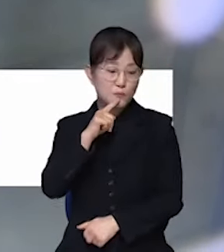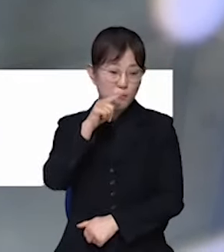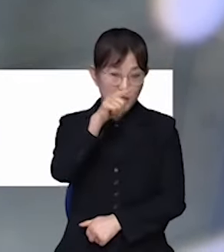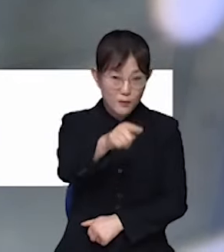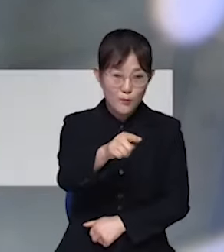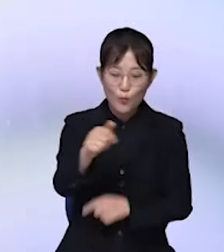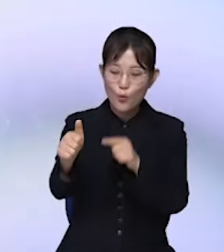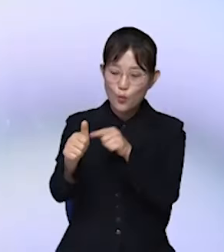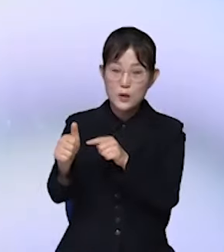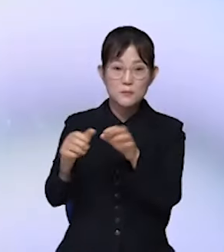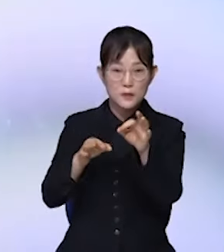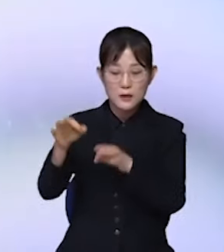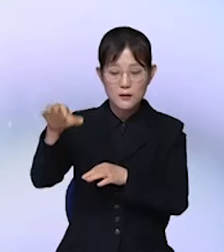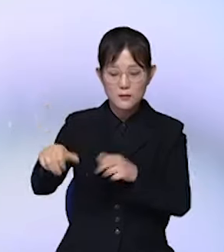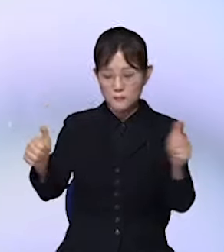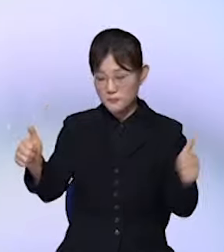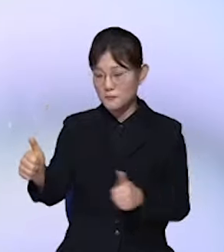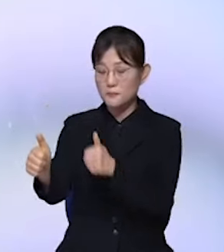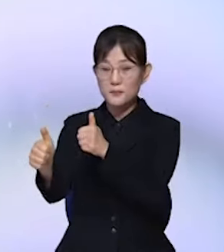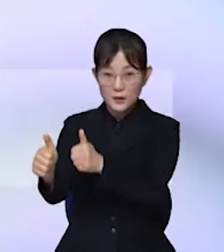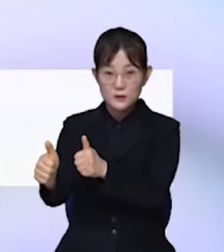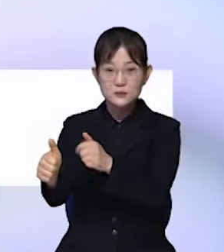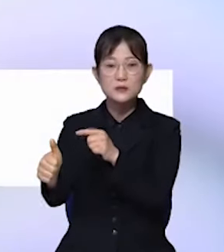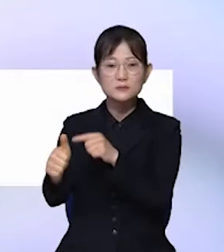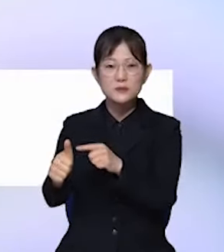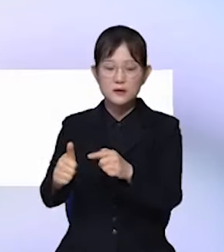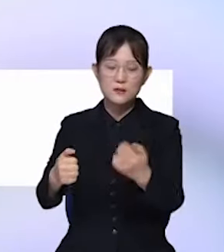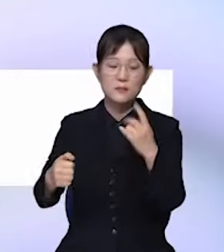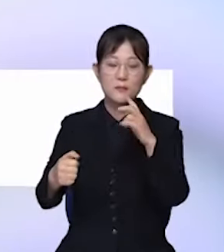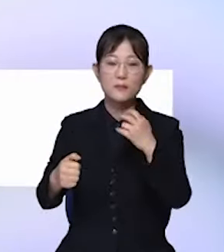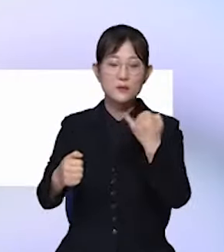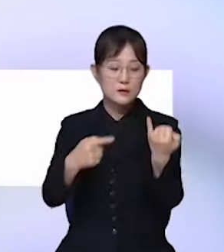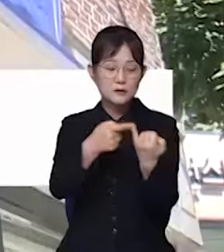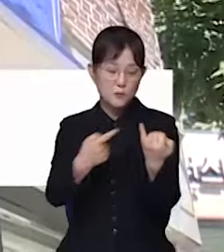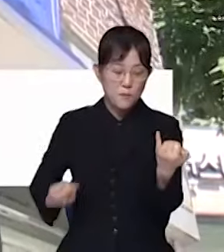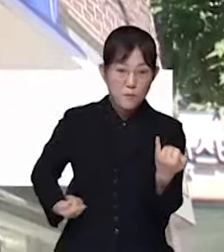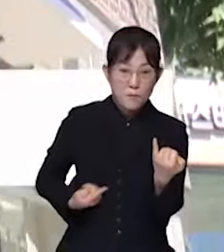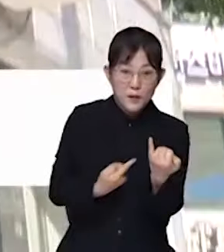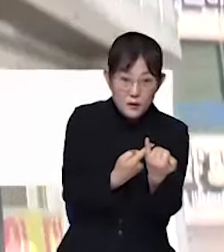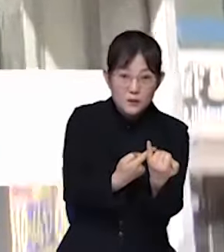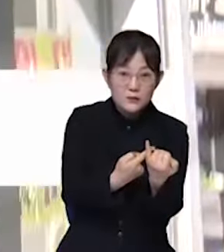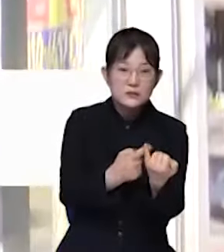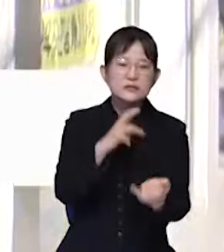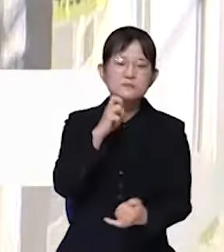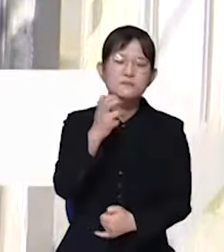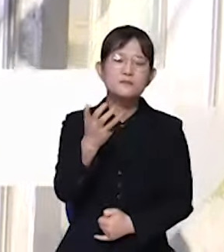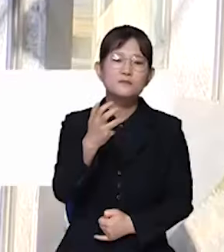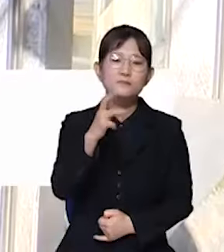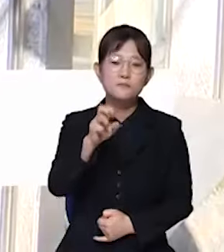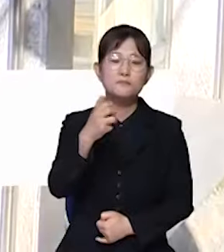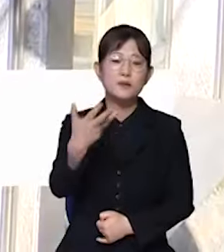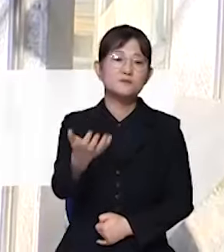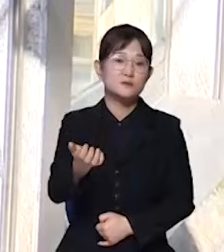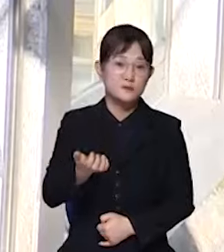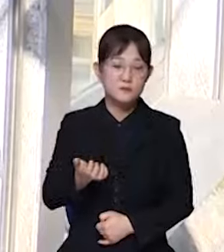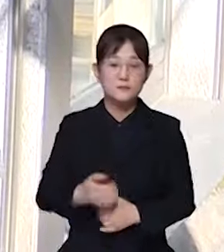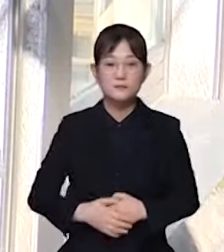곧바로 찾아갔습니다. 박대성이 흉기를 휘둘러 18살 A양을 숨지게 하기 불과 28분